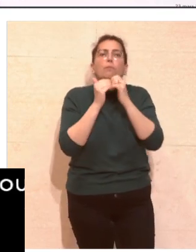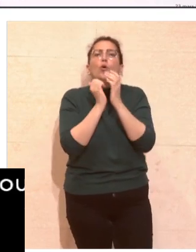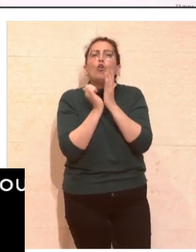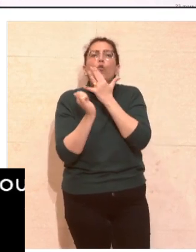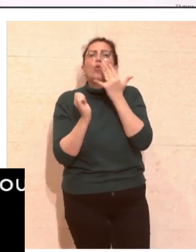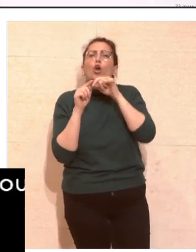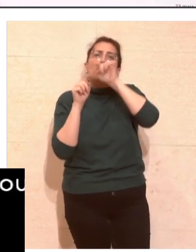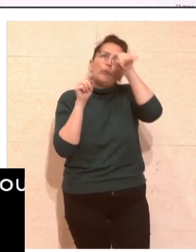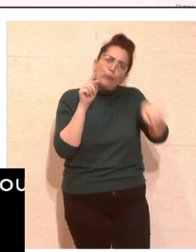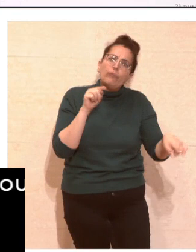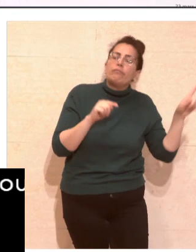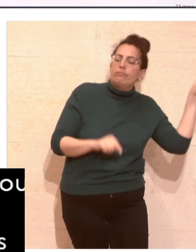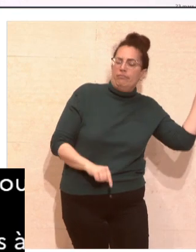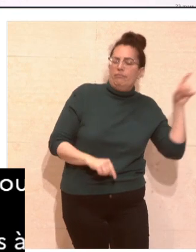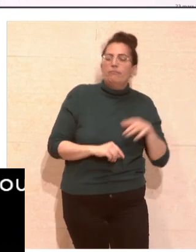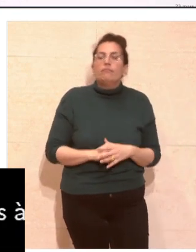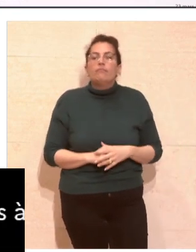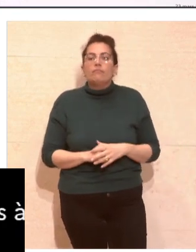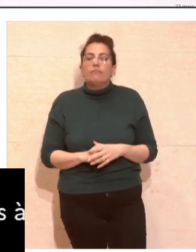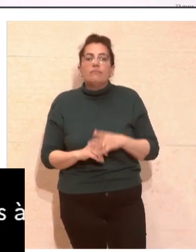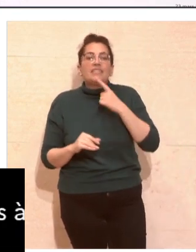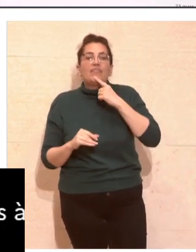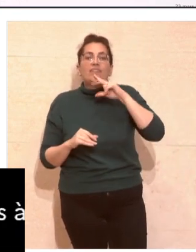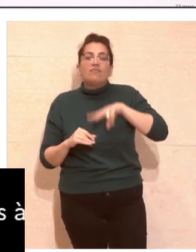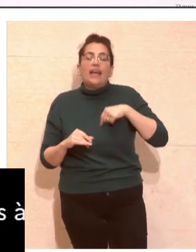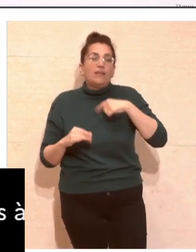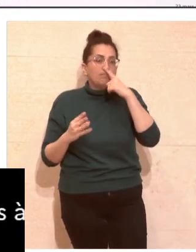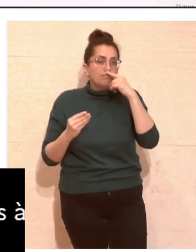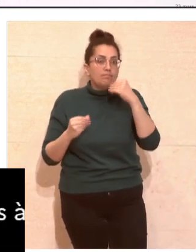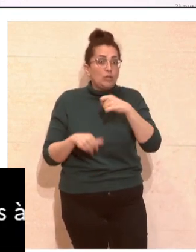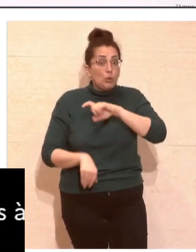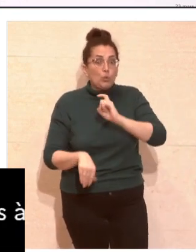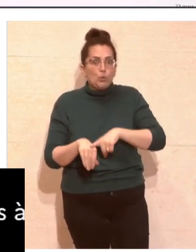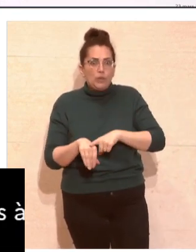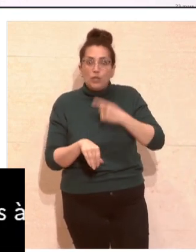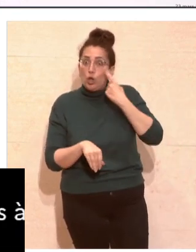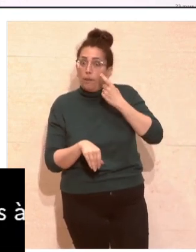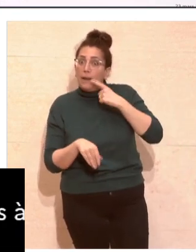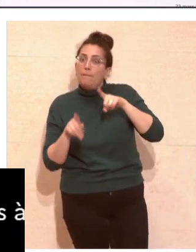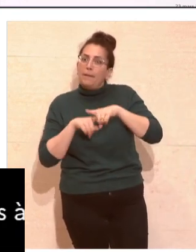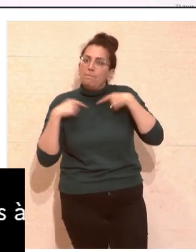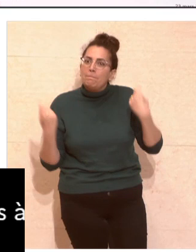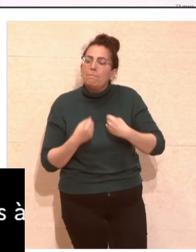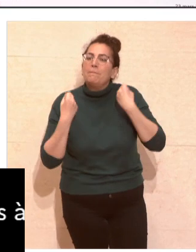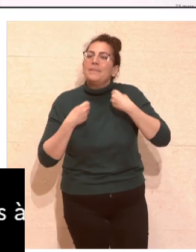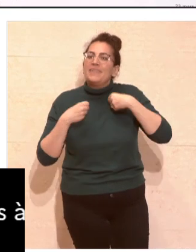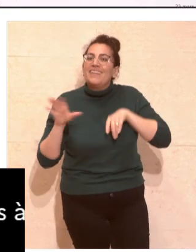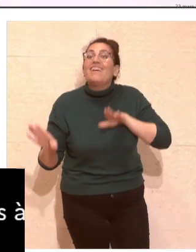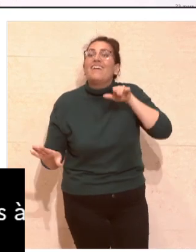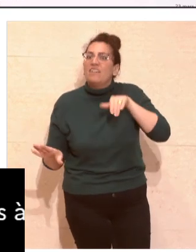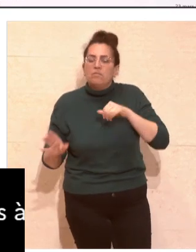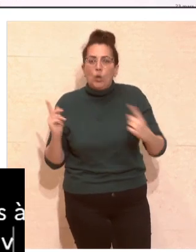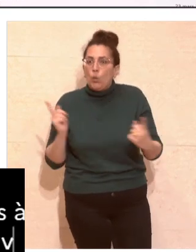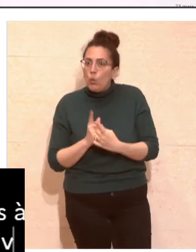avec un délai de l'activation des neurones dès le stade perceptif, une activité qui sera moins ample et qui sera plus durable, donc donc